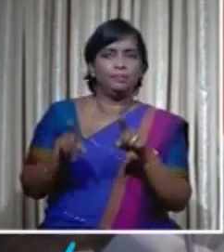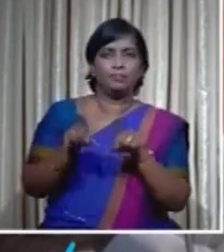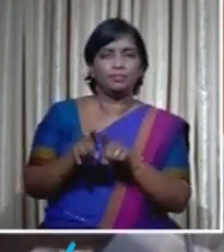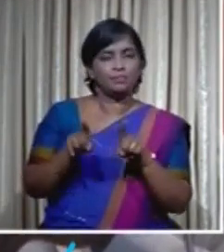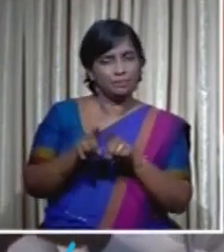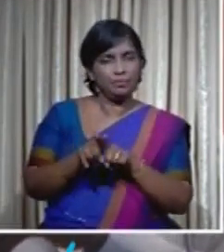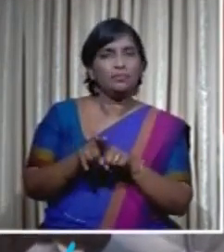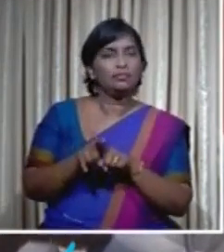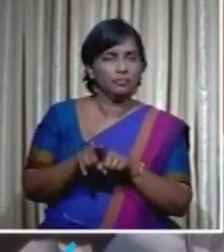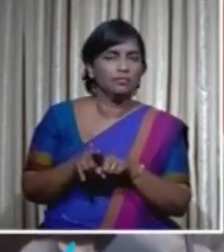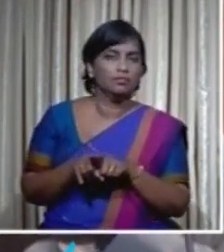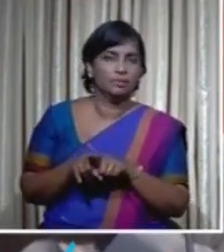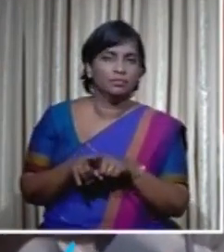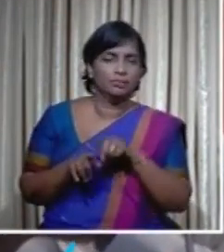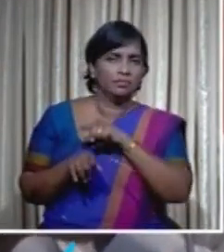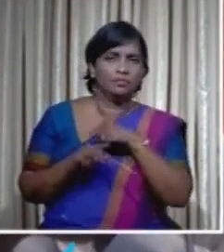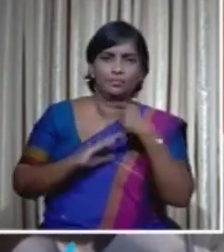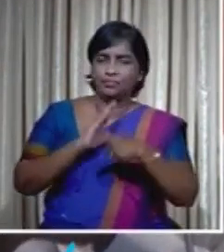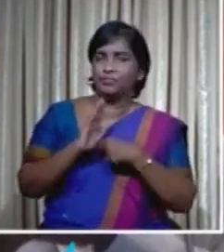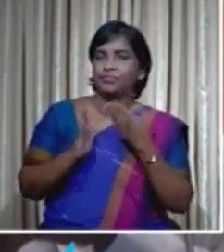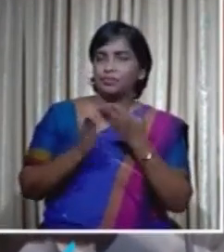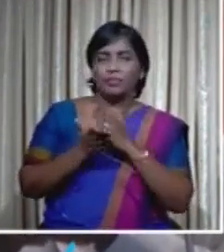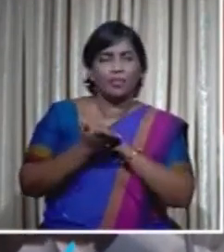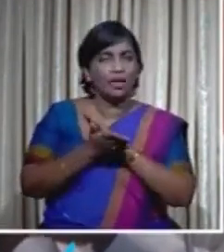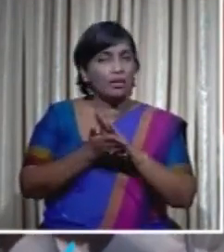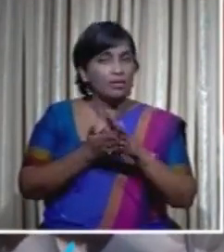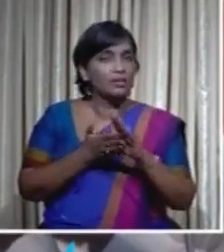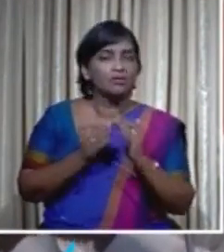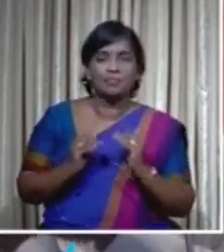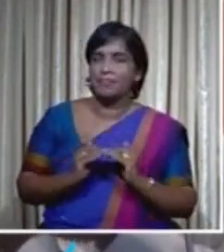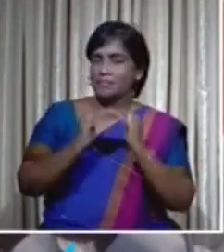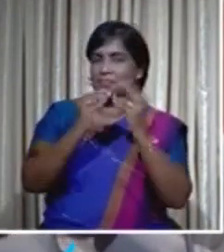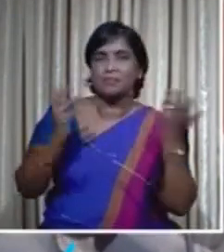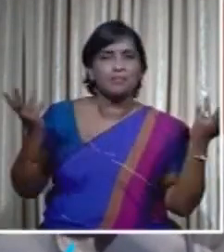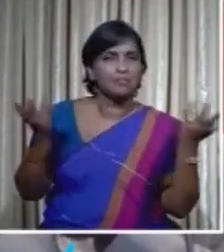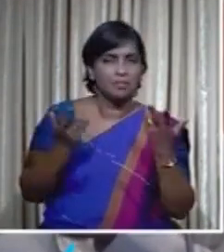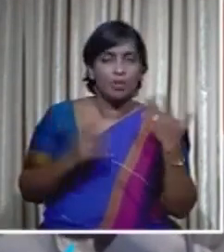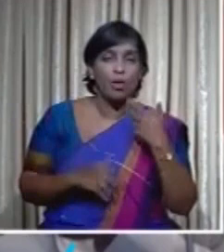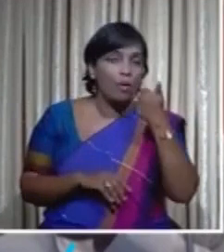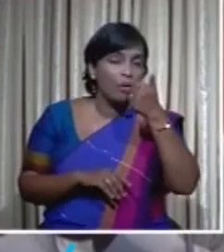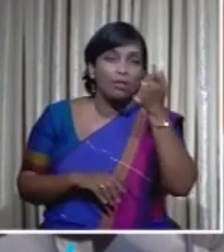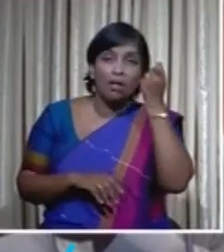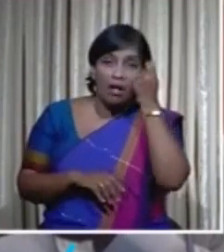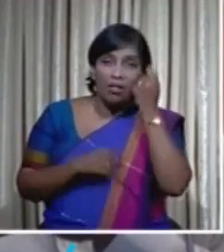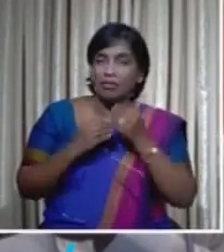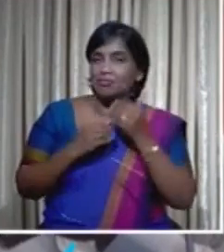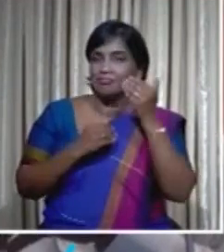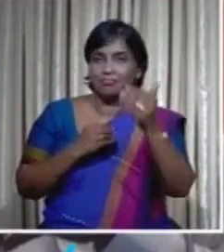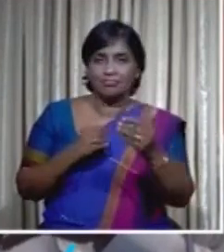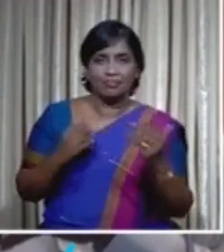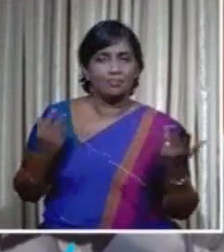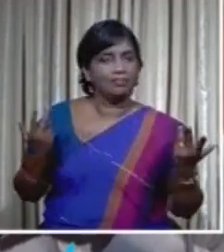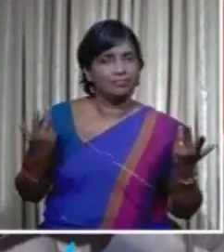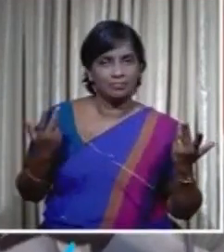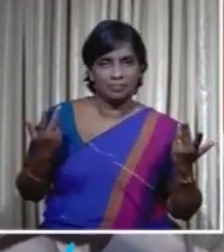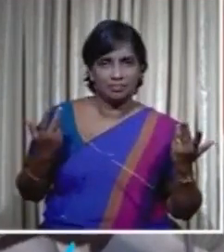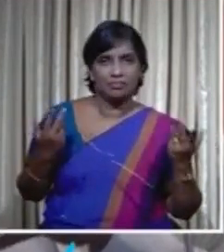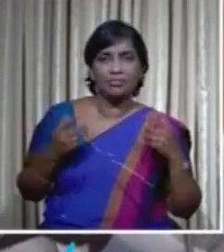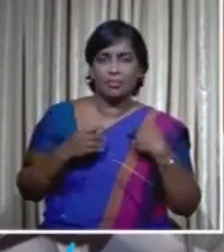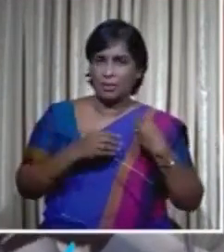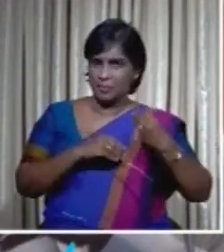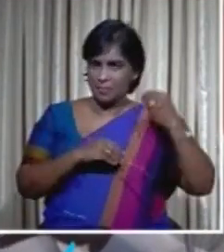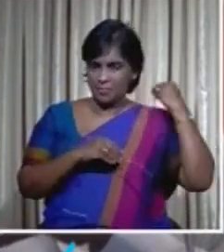நல்லணக்கம் ஏற்பட போவதில்லை நல்ல எண்ணங்கள் உருவாகப் போவதில்லை நேற்று கூட நேற்று முன்தினம் கூட யாழ்ப்பாணத்திலும் கிளிநொச்சியிலும் ஒரே நாடு ஒரே சட்டம்